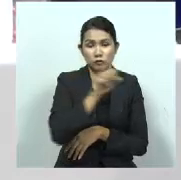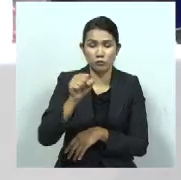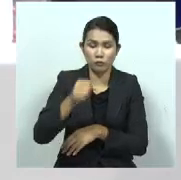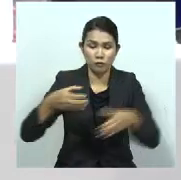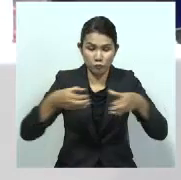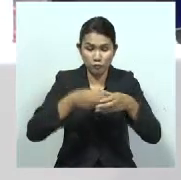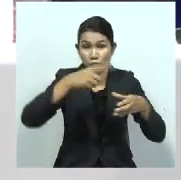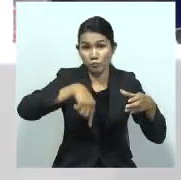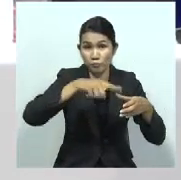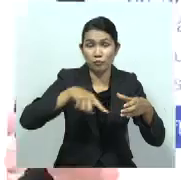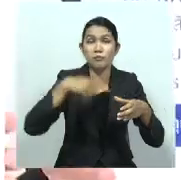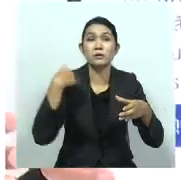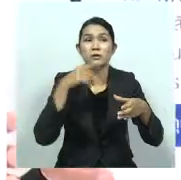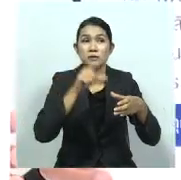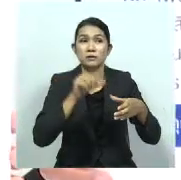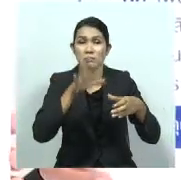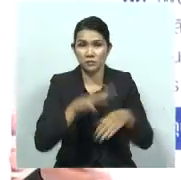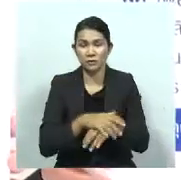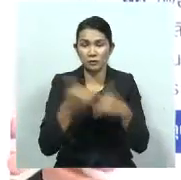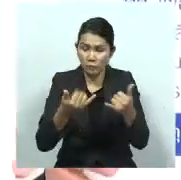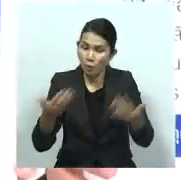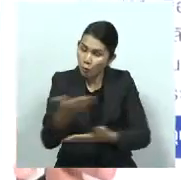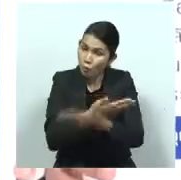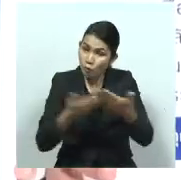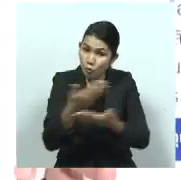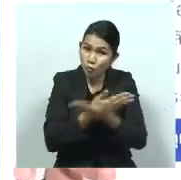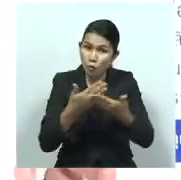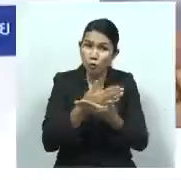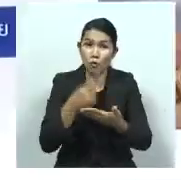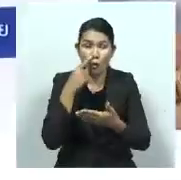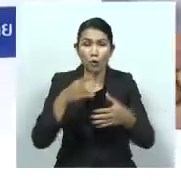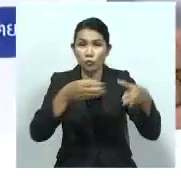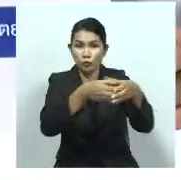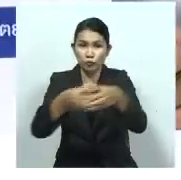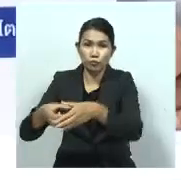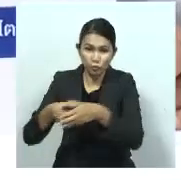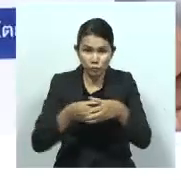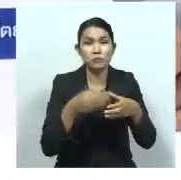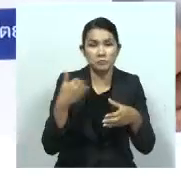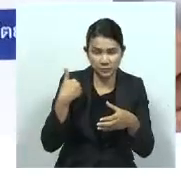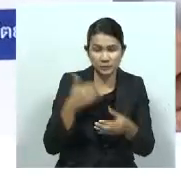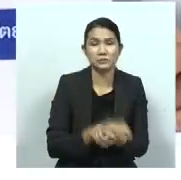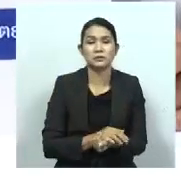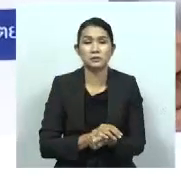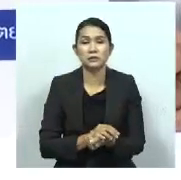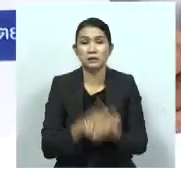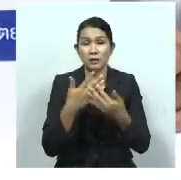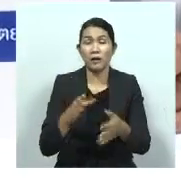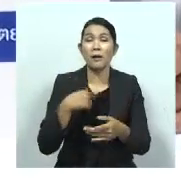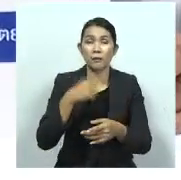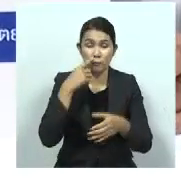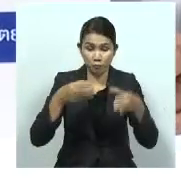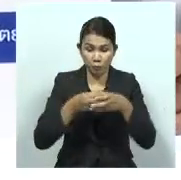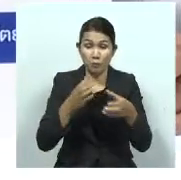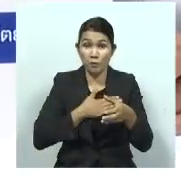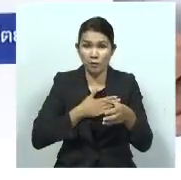อย25คนซึ่งอยู่ระหว่างการพิจารณาร่วมกันของทั้ง7พรรคอย่างรอบด้านและทางพรรคเองก็เตรียม